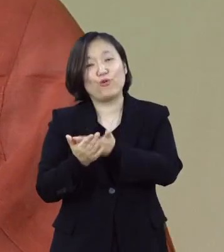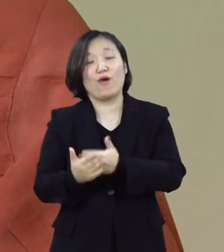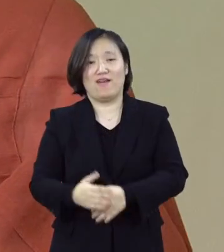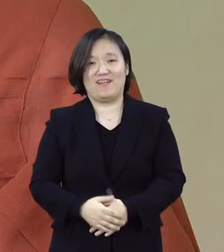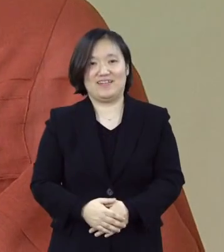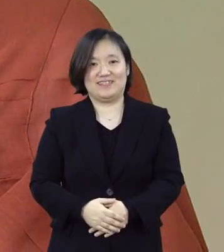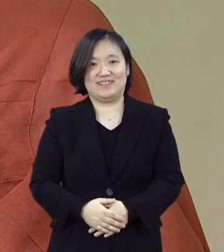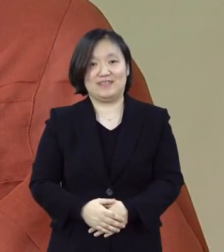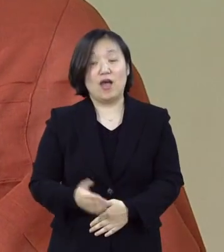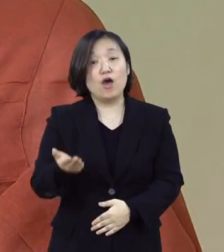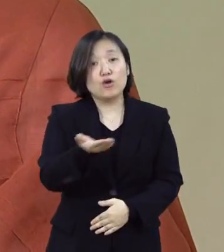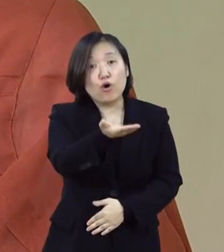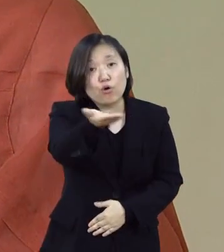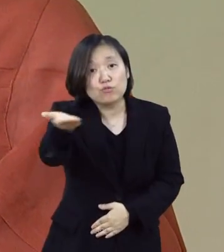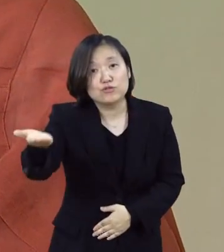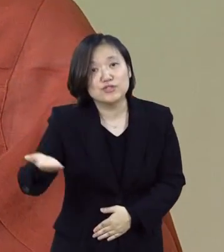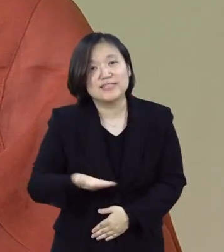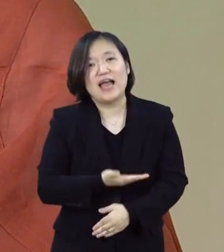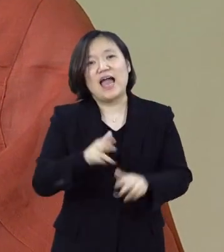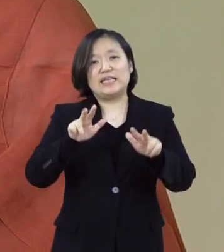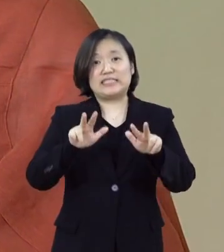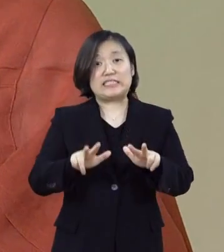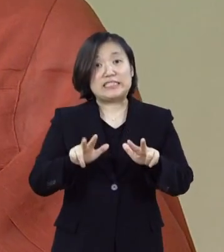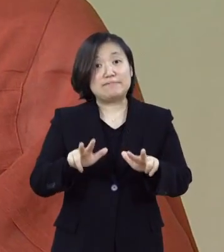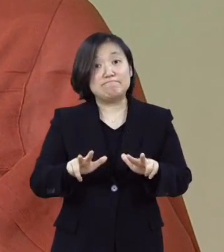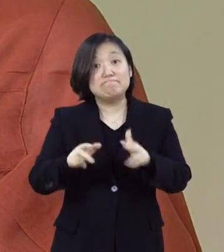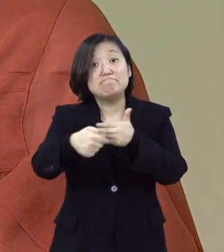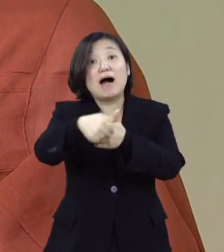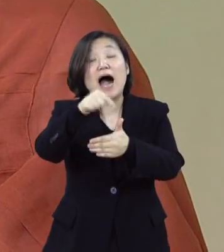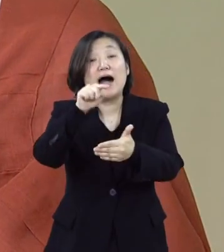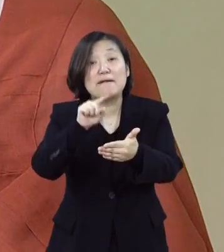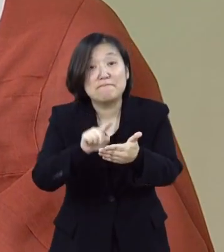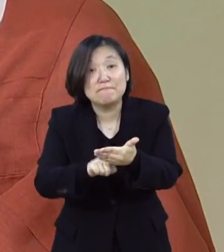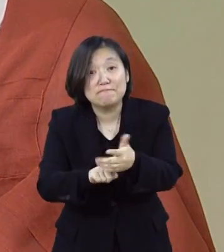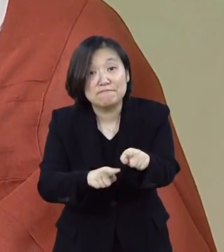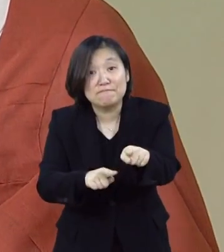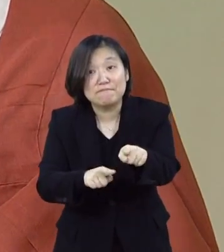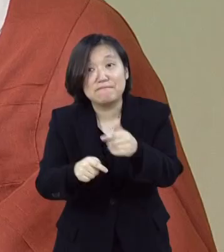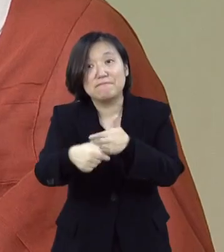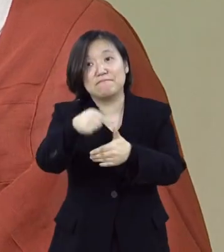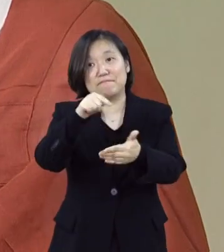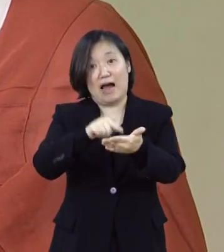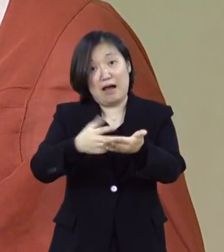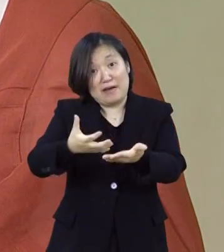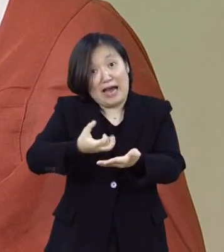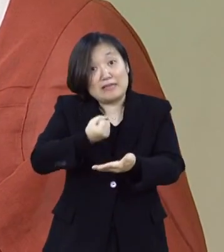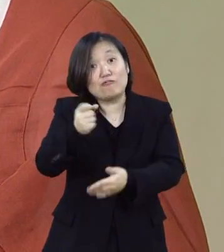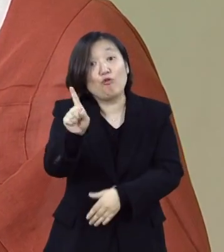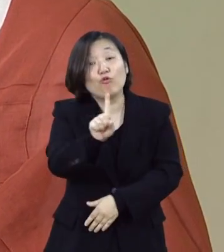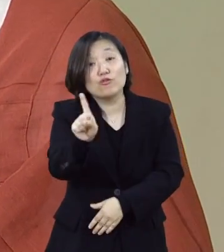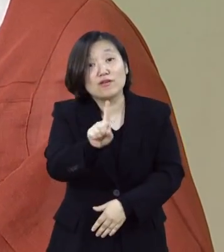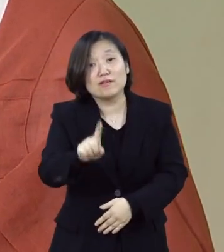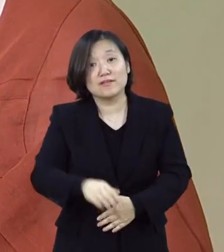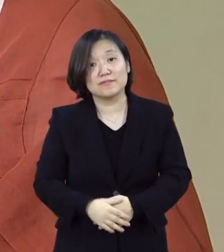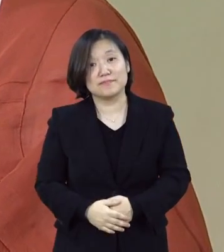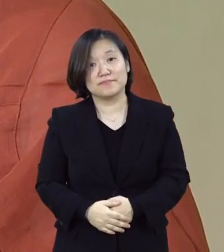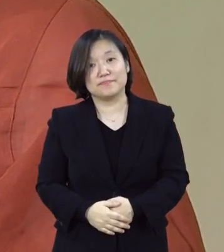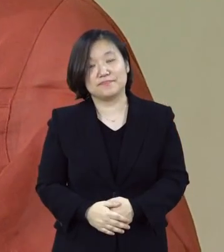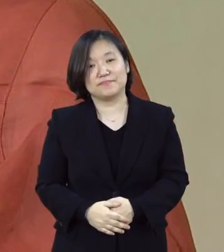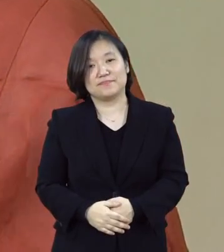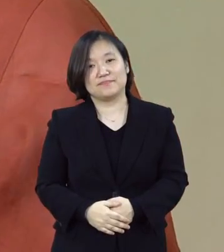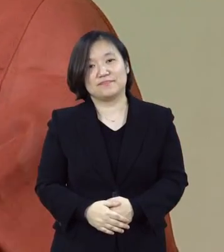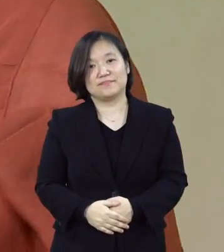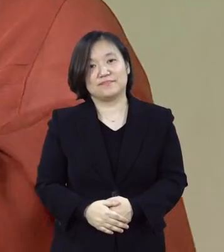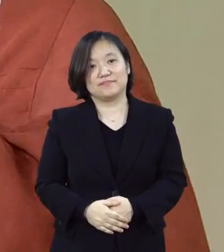여러분들은 지금 이 순간 어떤 마음의 씨앗을 심고 계십니까?